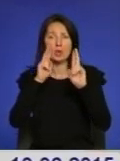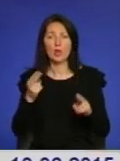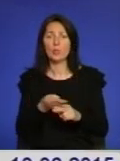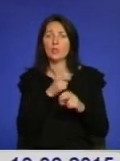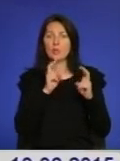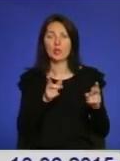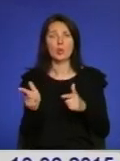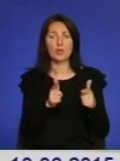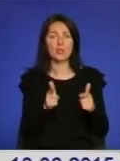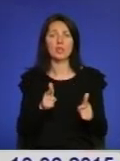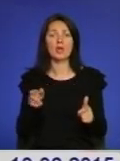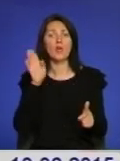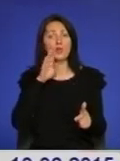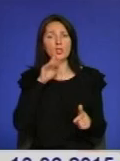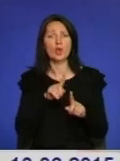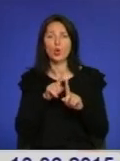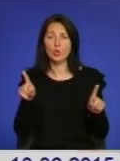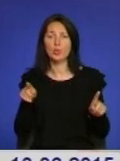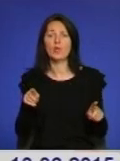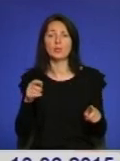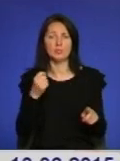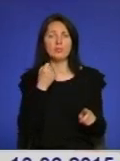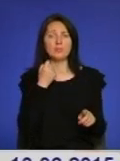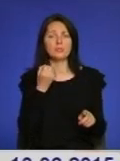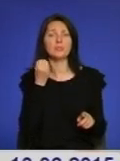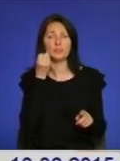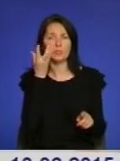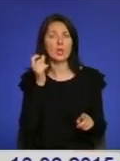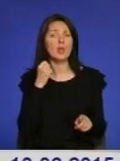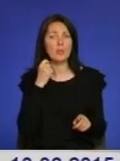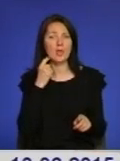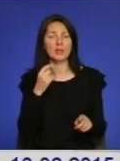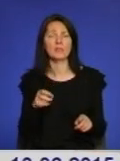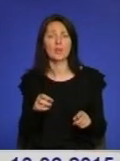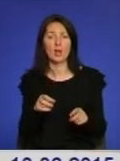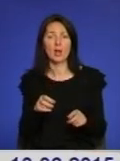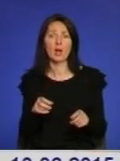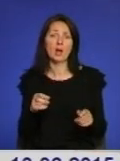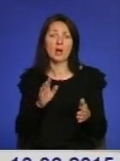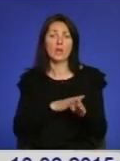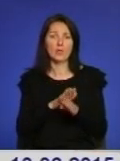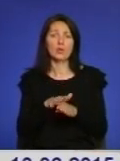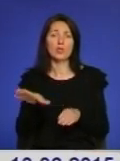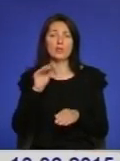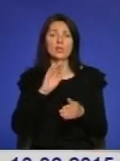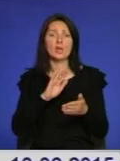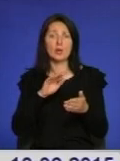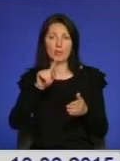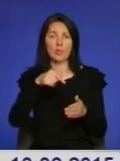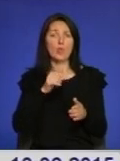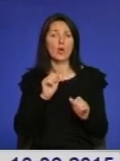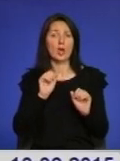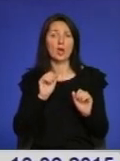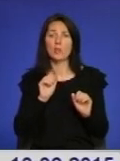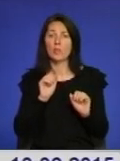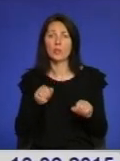в основному стані алкогольного сп'яніння. Дотримуючись вимог, можна було б уникнути трагедії. Управління Державної служби